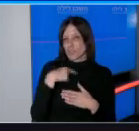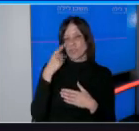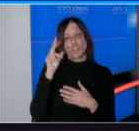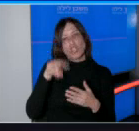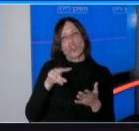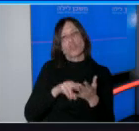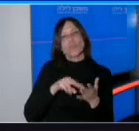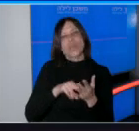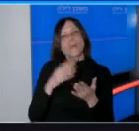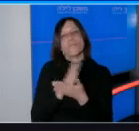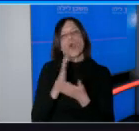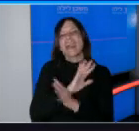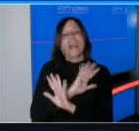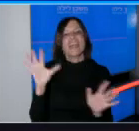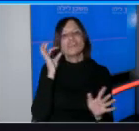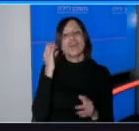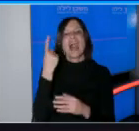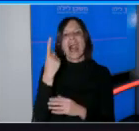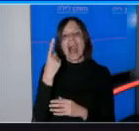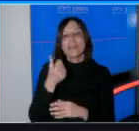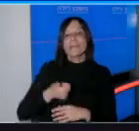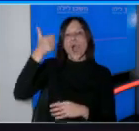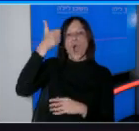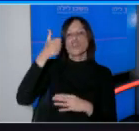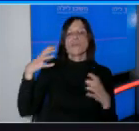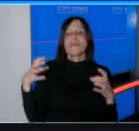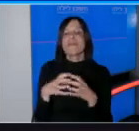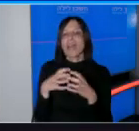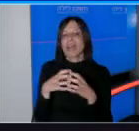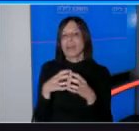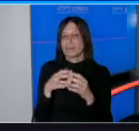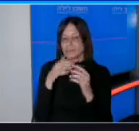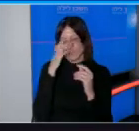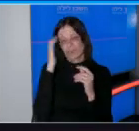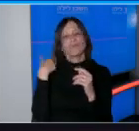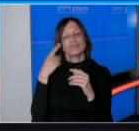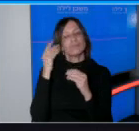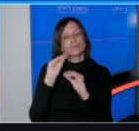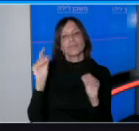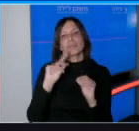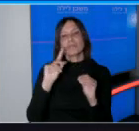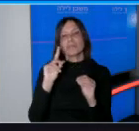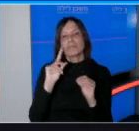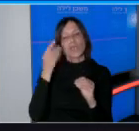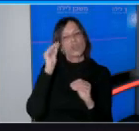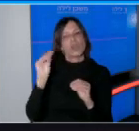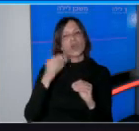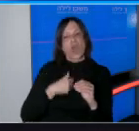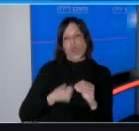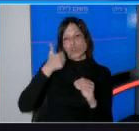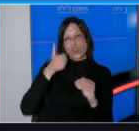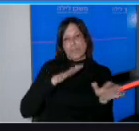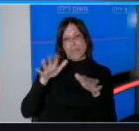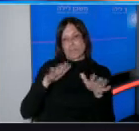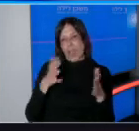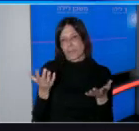תמונה מוכנה כזו, אין אישה אחת שעומדת בראש מפלגה. יש לנו, תשימו את התמונה שכל אלה שהכריזו מטעם עצמם לרשות הממשלה.